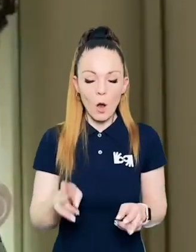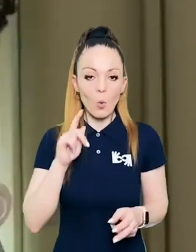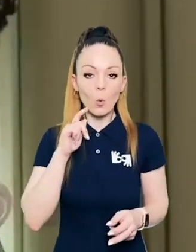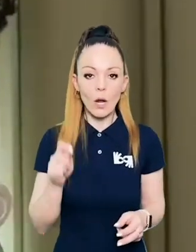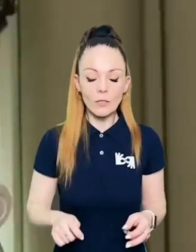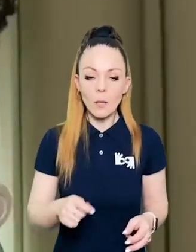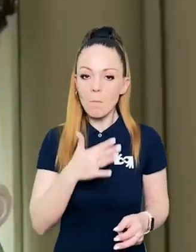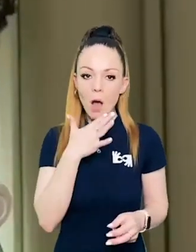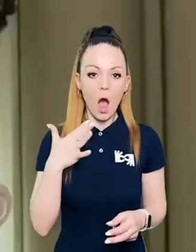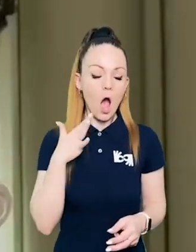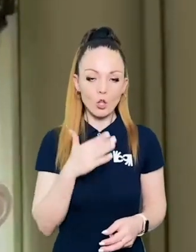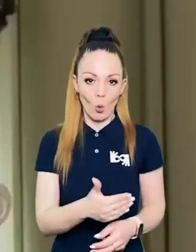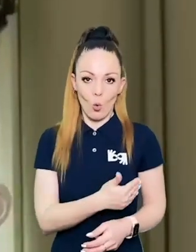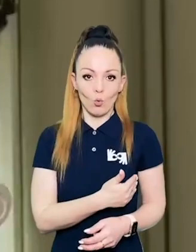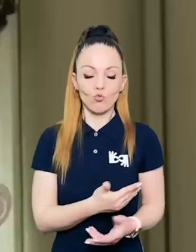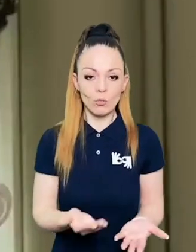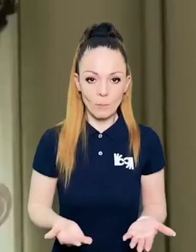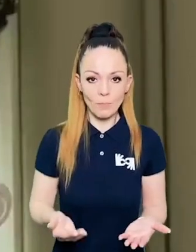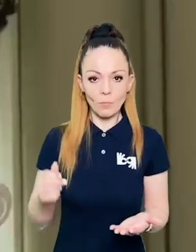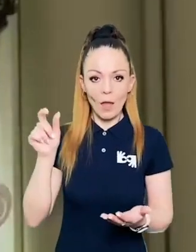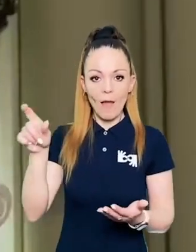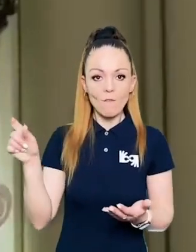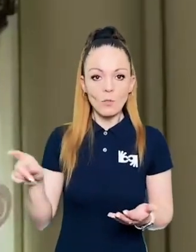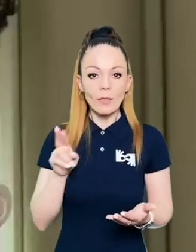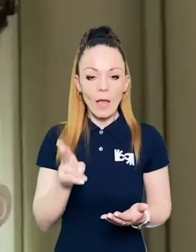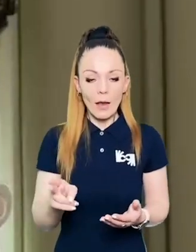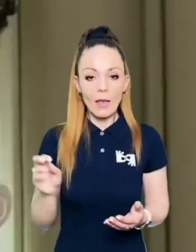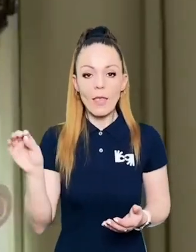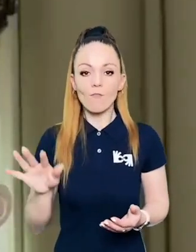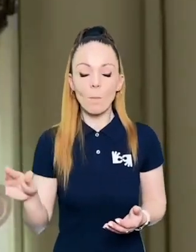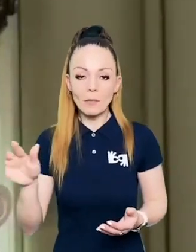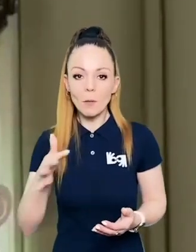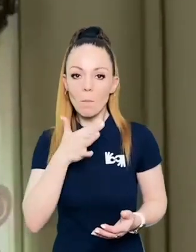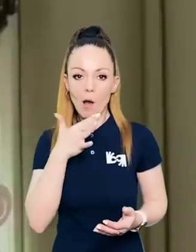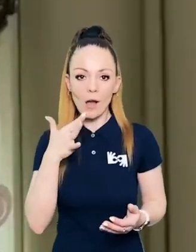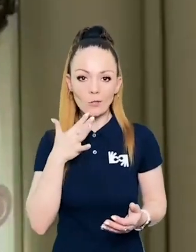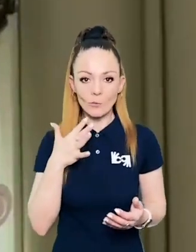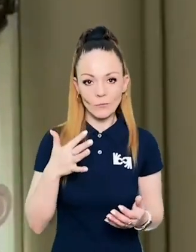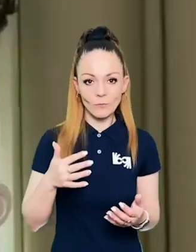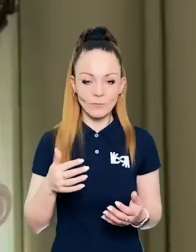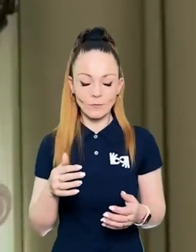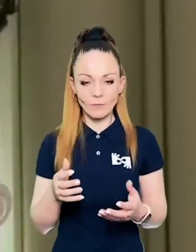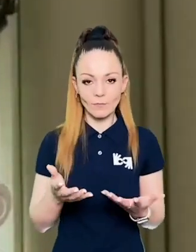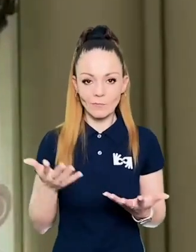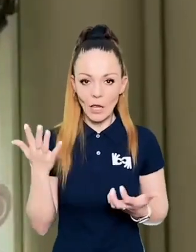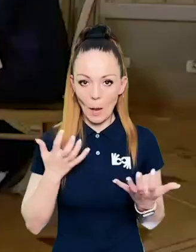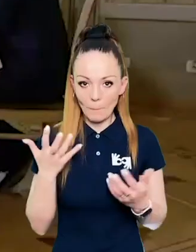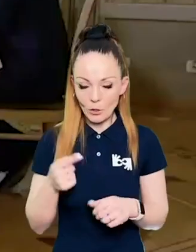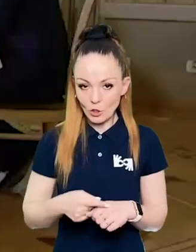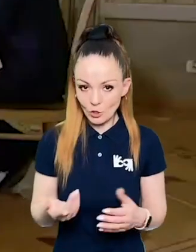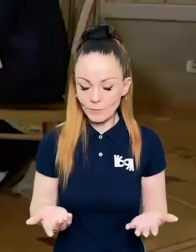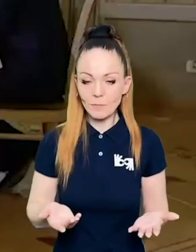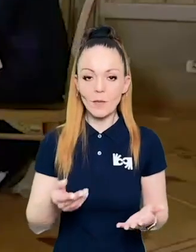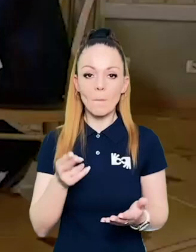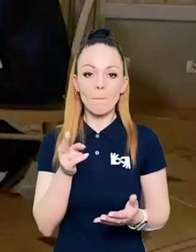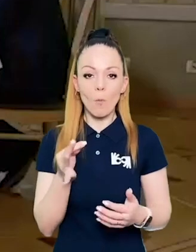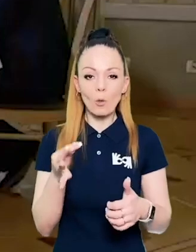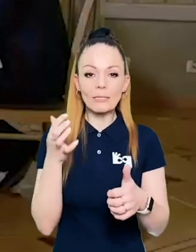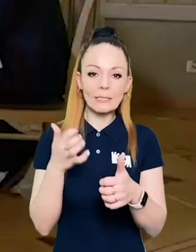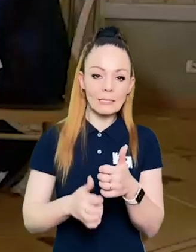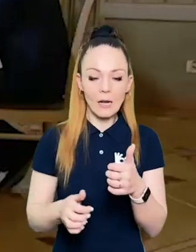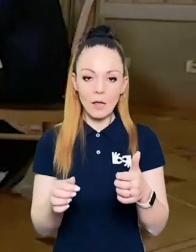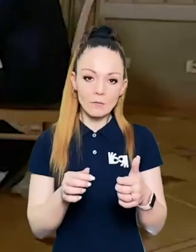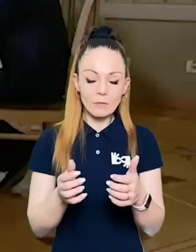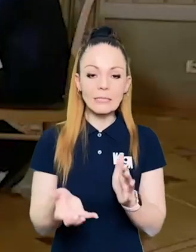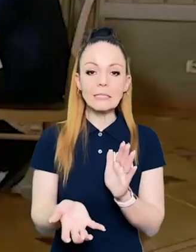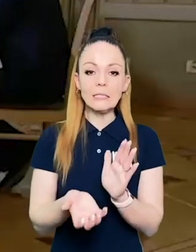Ми, як українці, забагато хочемо, вони, як європейці, забагато скептичні. Да? Тому десь там